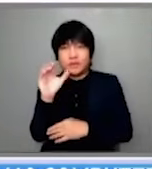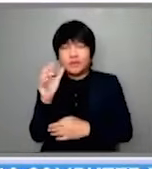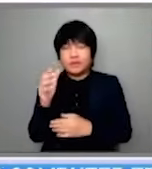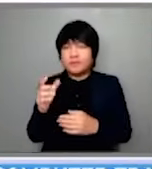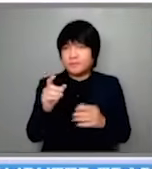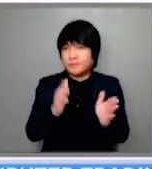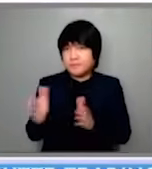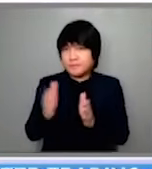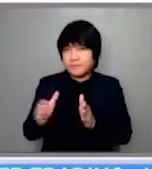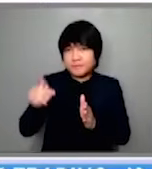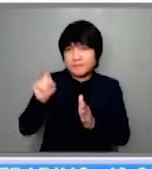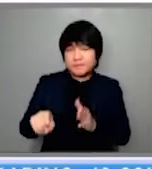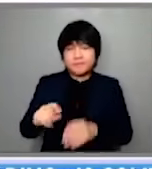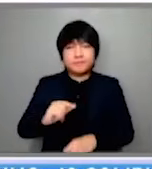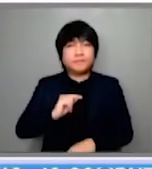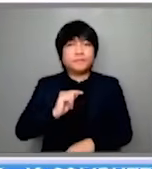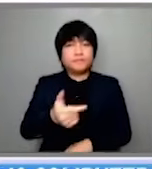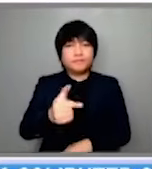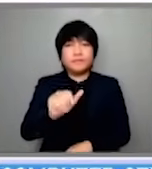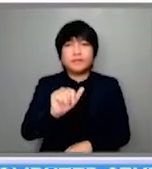Radio DZWB. Alan?